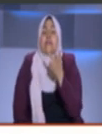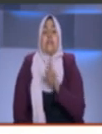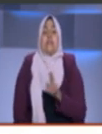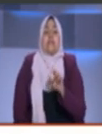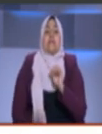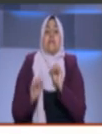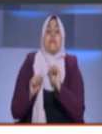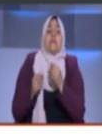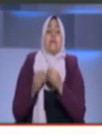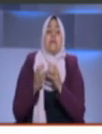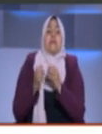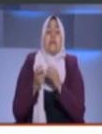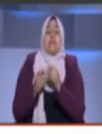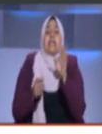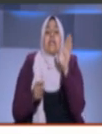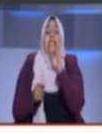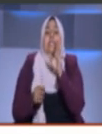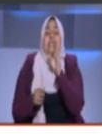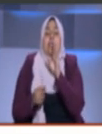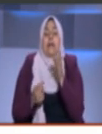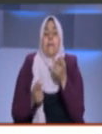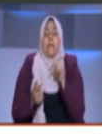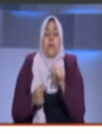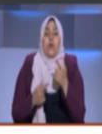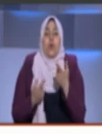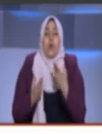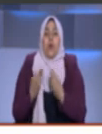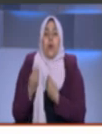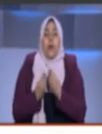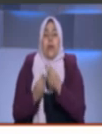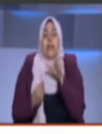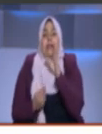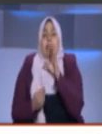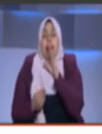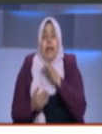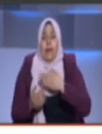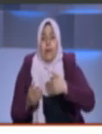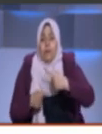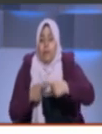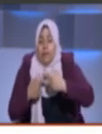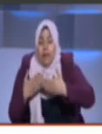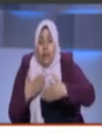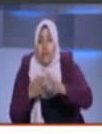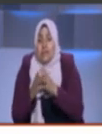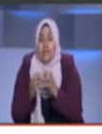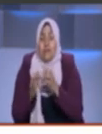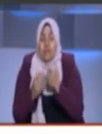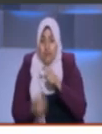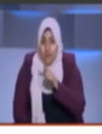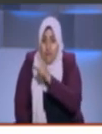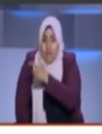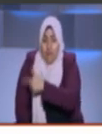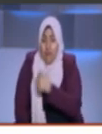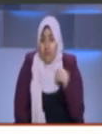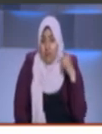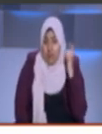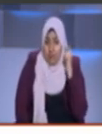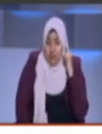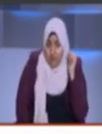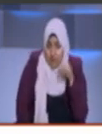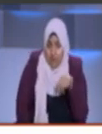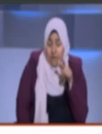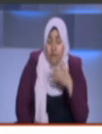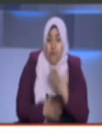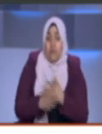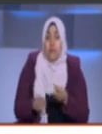تحديدا بالتعليم ومسار العملية التعليمية في هذه المرحلة في ألمانيا، للولايات الحرية في